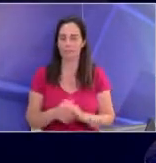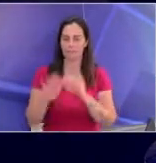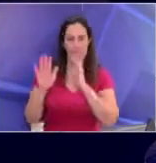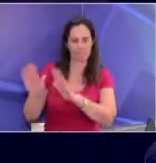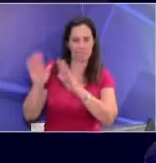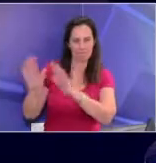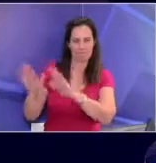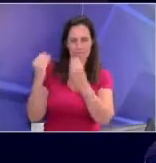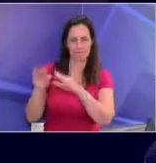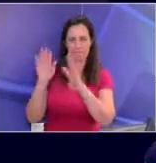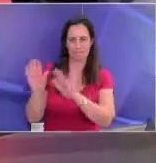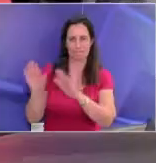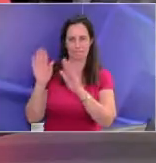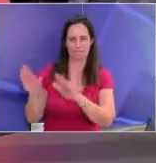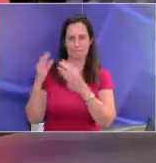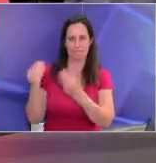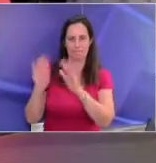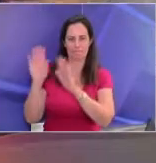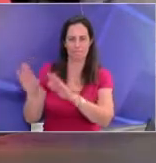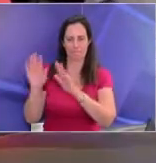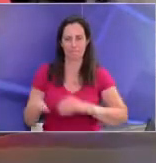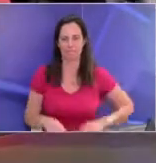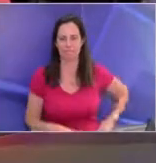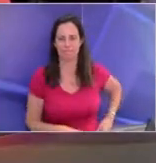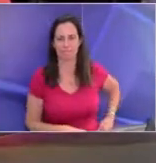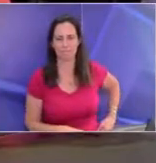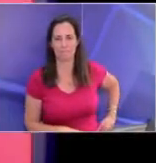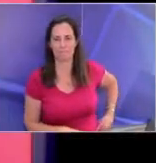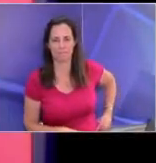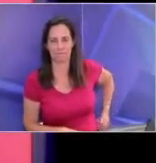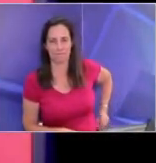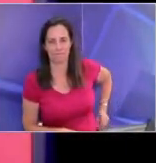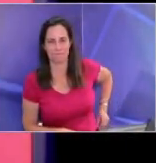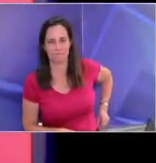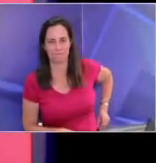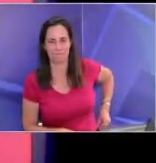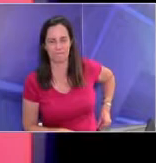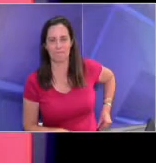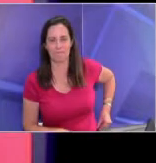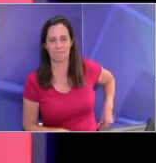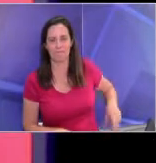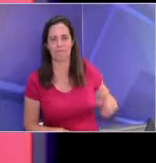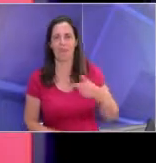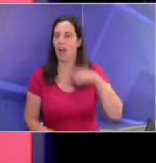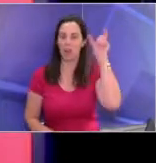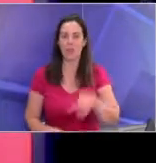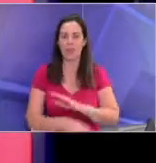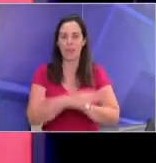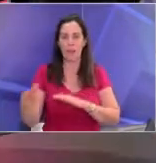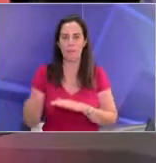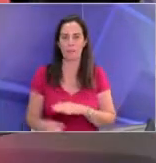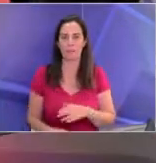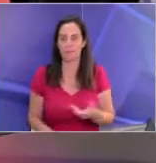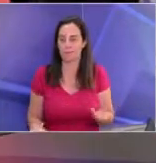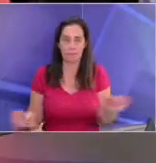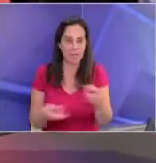יהיה אחר. שנייה. הלוואי ויהיה יותר תוכן אם אני בתיאטרונים. אמן. אמן. לא יעבוד. ואני לא איש ימין. לא יתנו לעולם. לא שומעים. נא